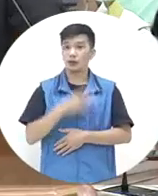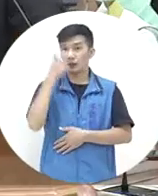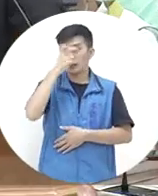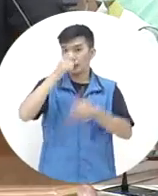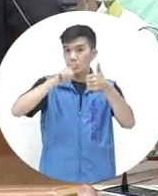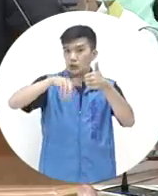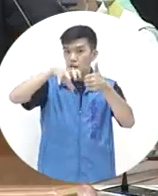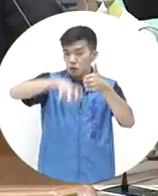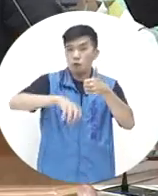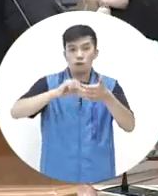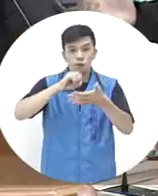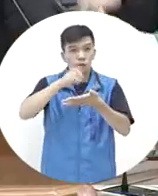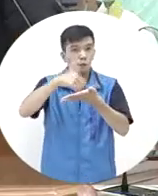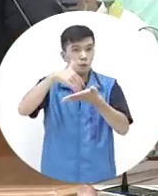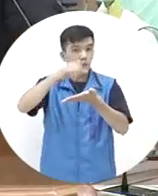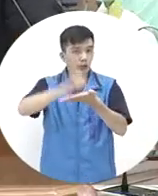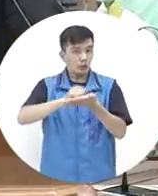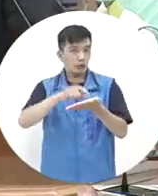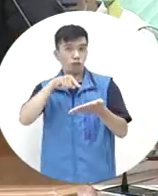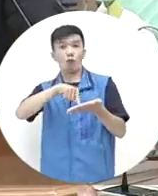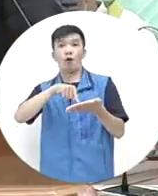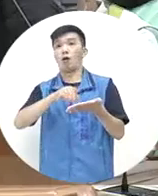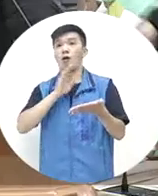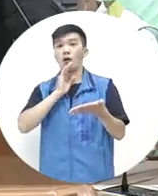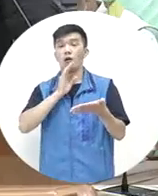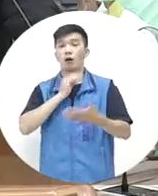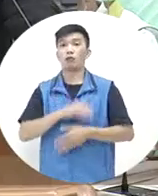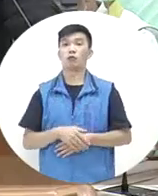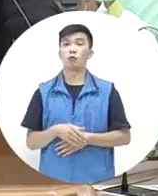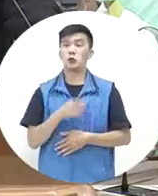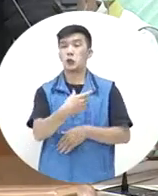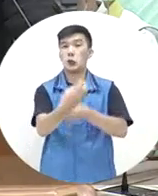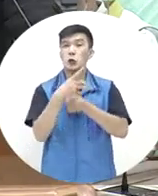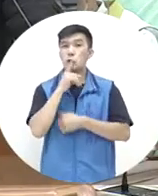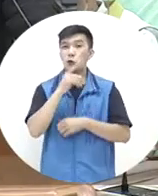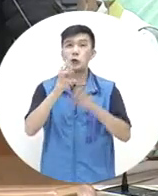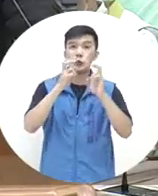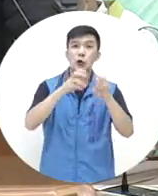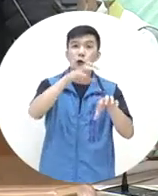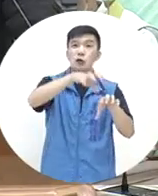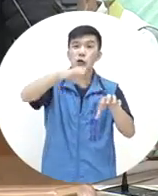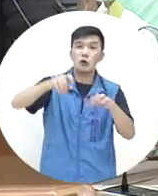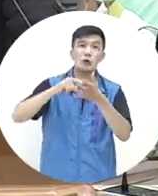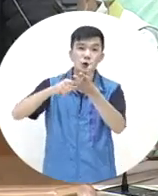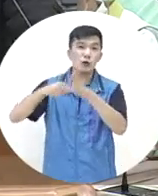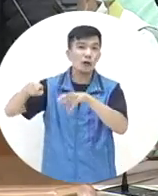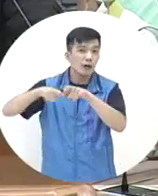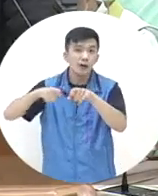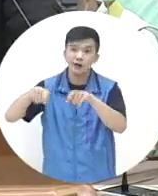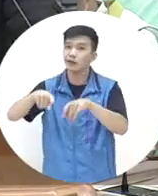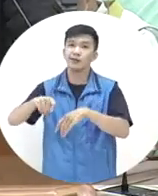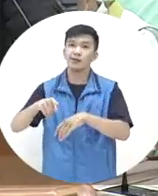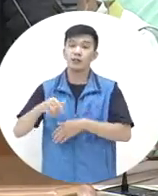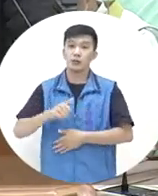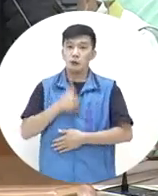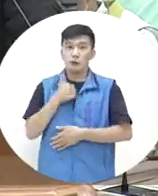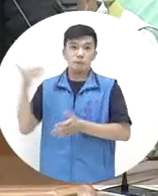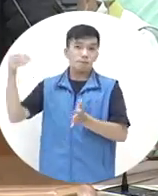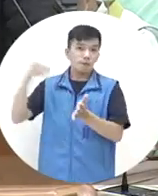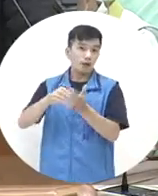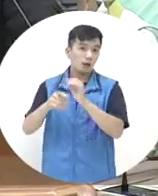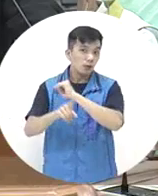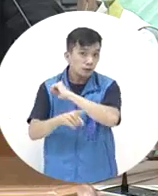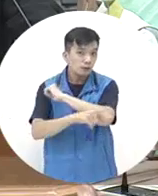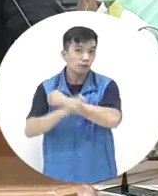Okay. 所以我的意思就是说，你跟我讲啊，有啊，这个捷运盖哪里，在哪里啊 ？TOD 谁有送计划进来啊？啊，这个审计的报